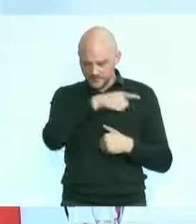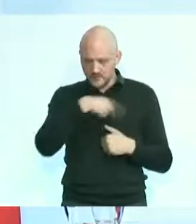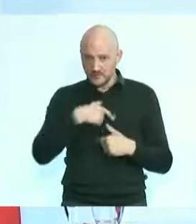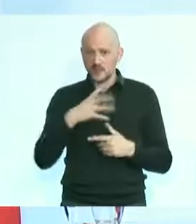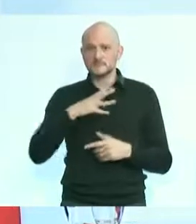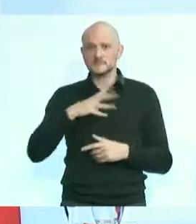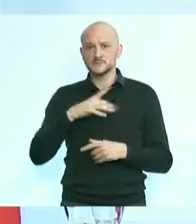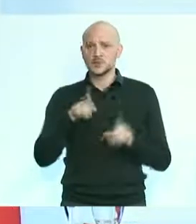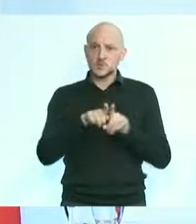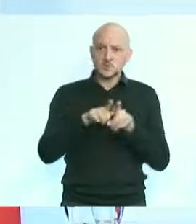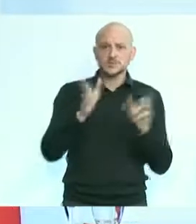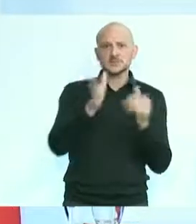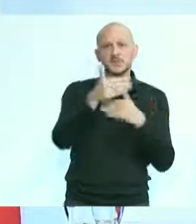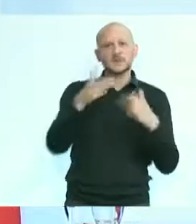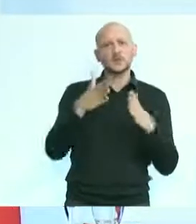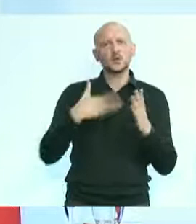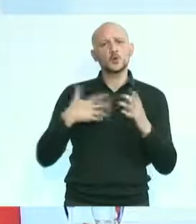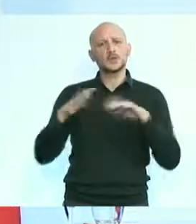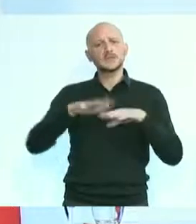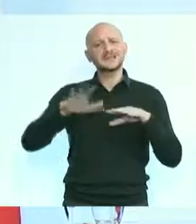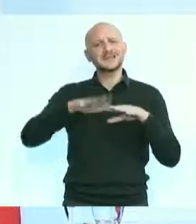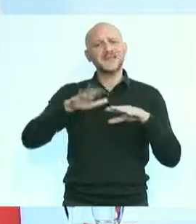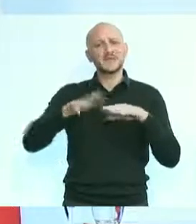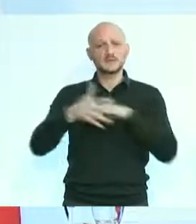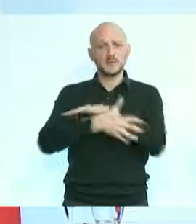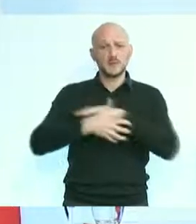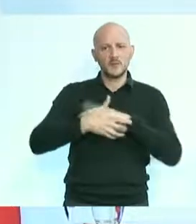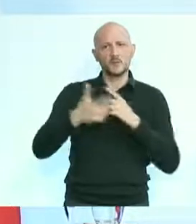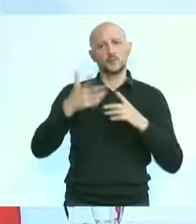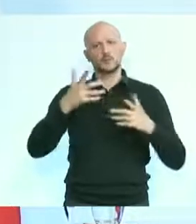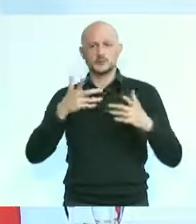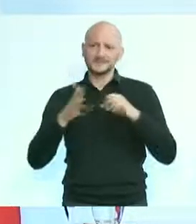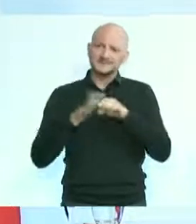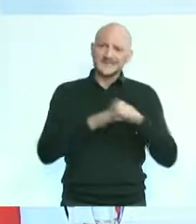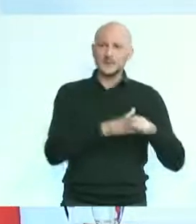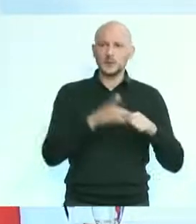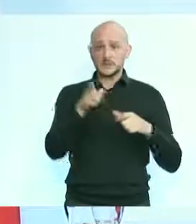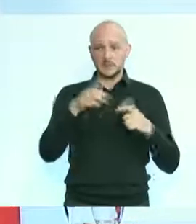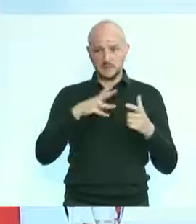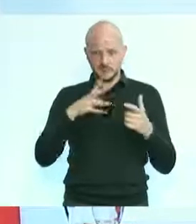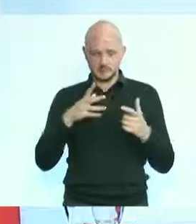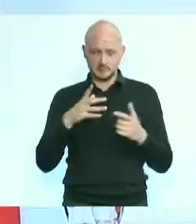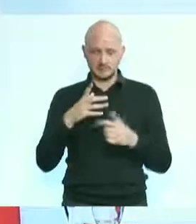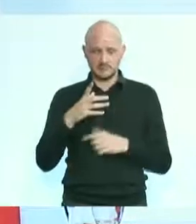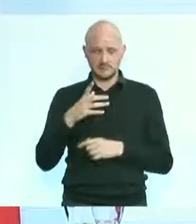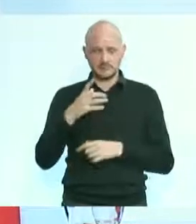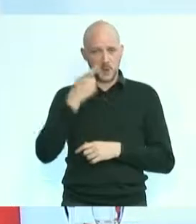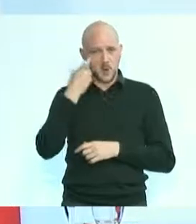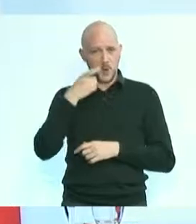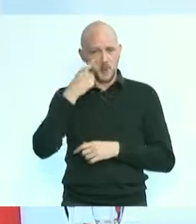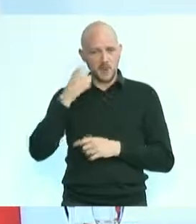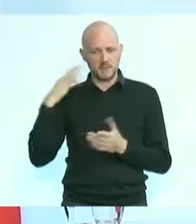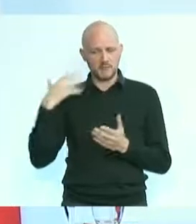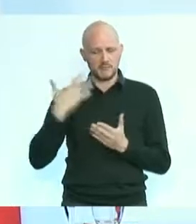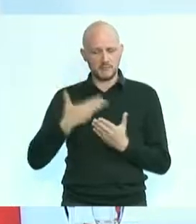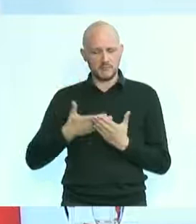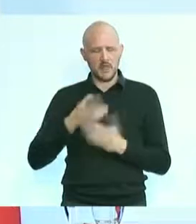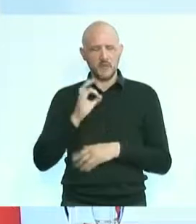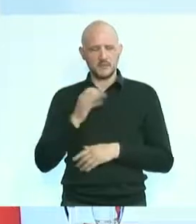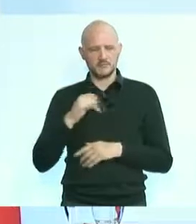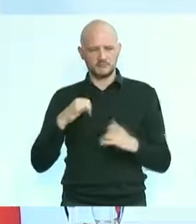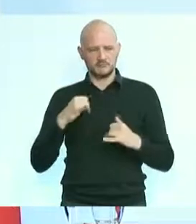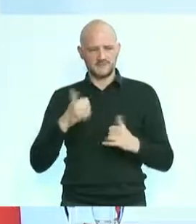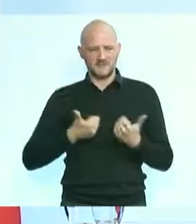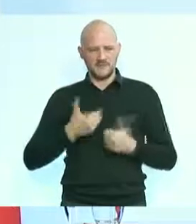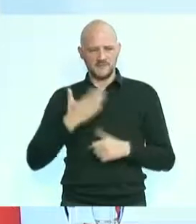viennent des quartiers prioritaires, etc. Et ce qu'on constate, c'est qu'il n'y a pas un profil type pour faire un service civique. La seule chose, c'est la